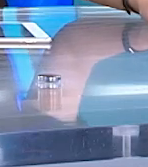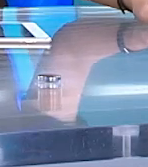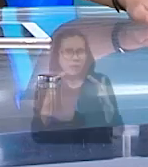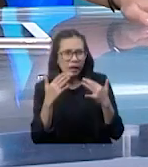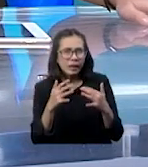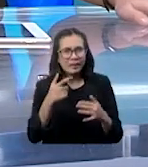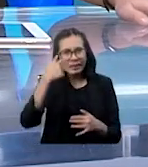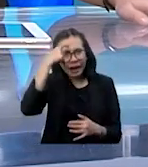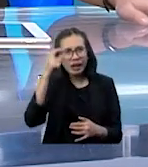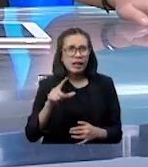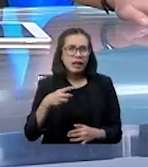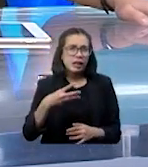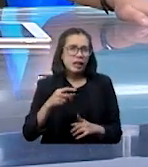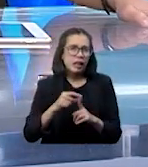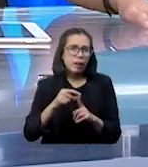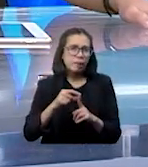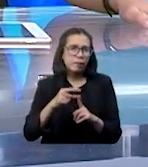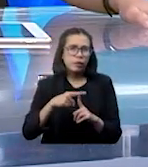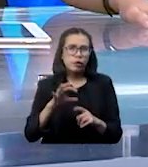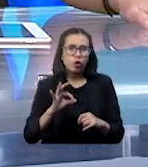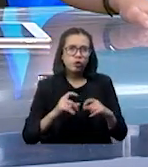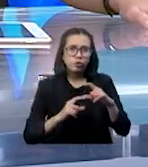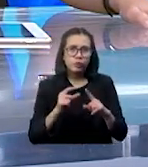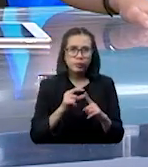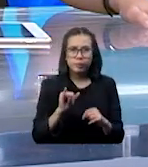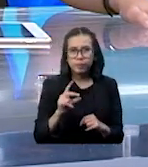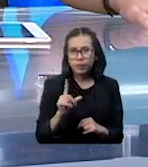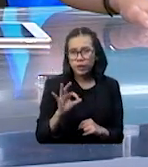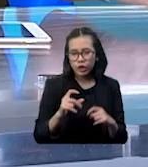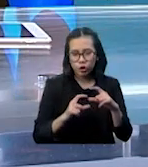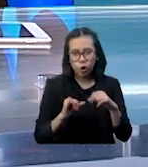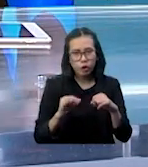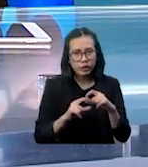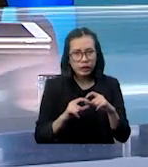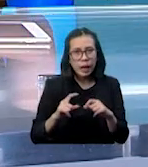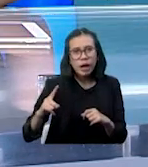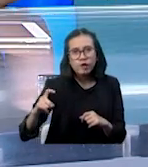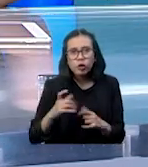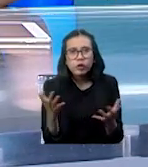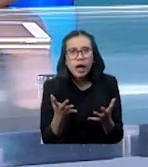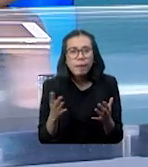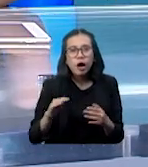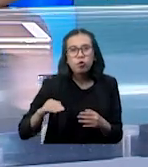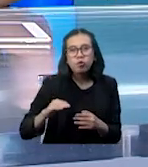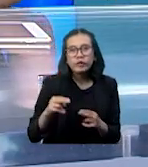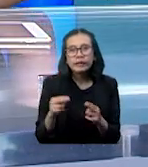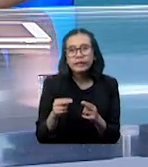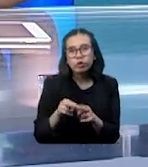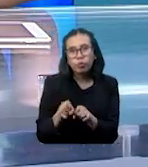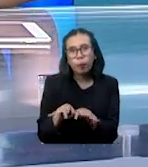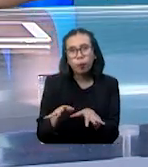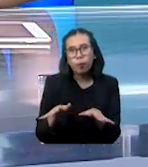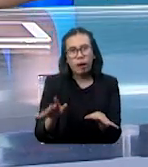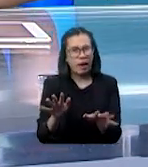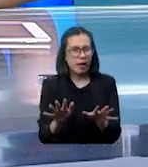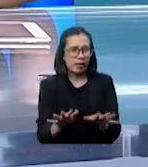Pemirsa, waspadalah dengan wabah leptospirosis, penyakit yang disebabkan bakteri kencing tikus rawan menyebar saat musim penghujan. Di Lumajang, Jawa